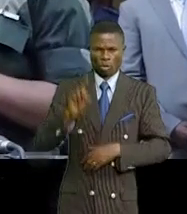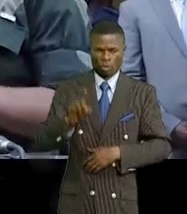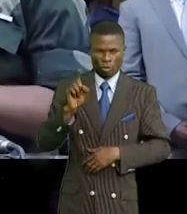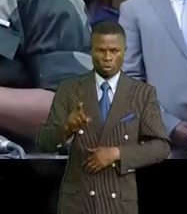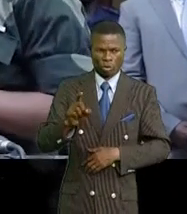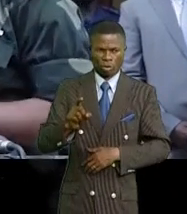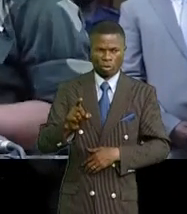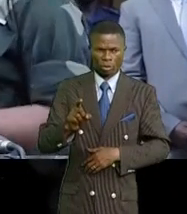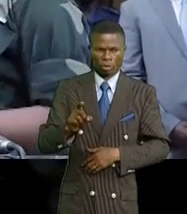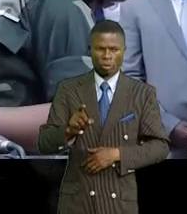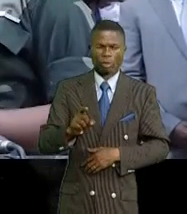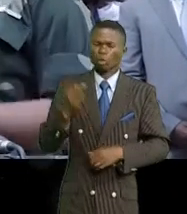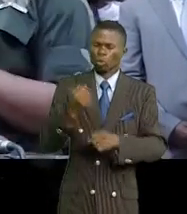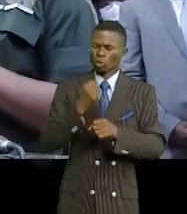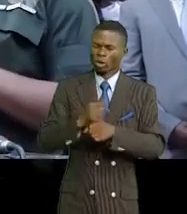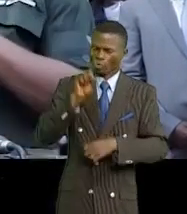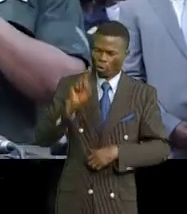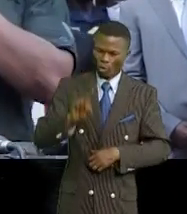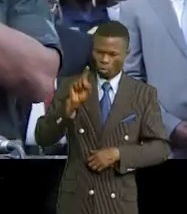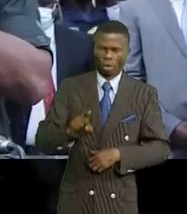effet final recherché. Cet